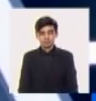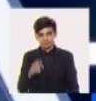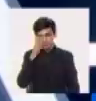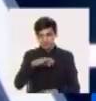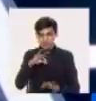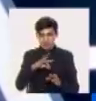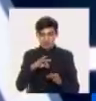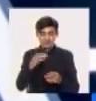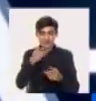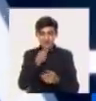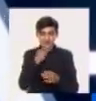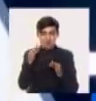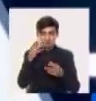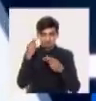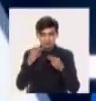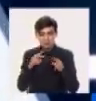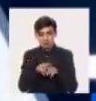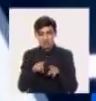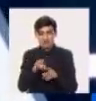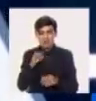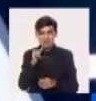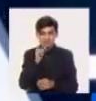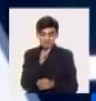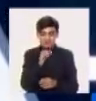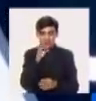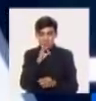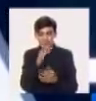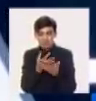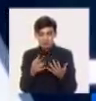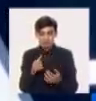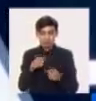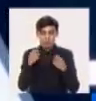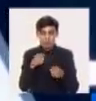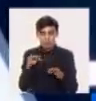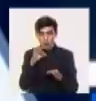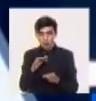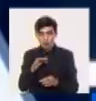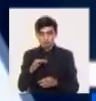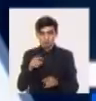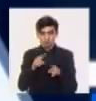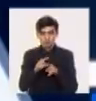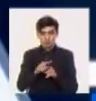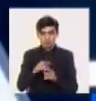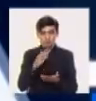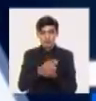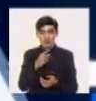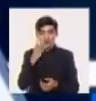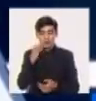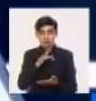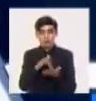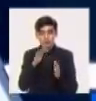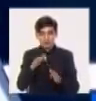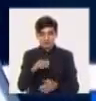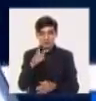Еліміздегі сұлулық орындары заңсыз дәрі-дәрмектерді жасырын сатуды әбден үйреніп алған сияқты. Алматы қаласында екі азамат